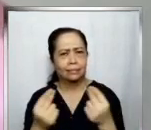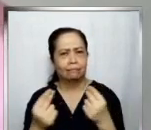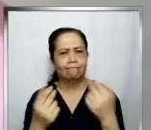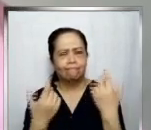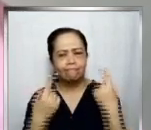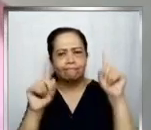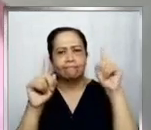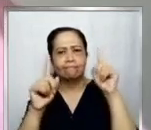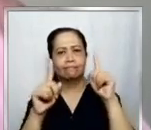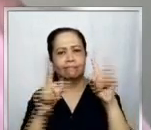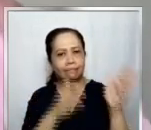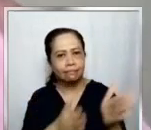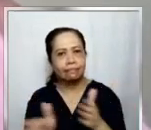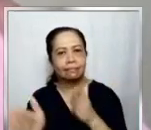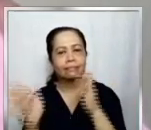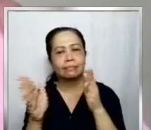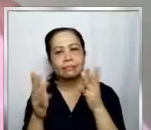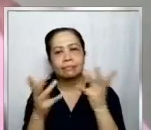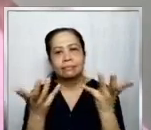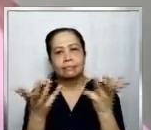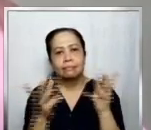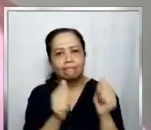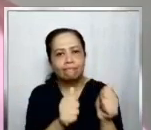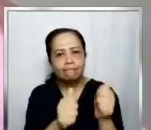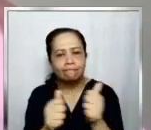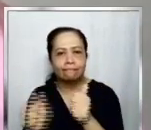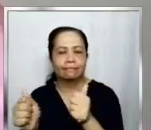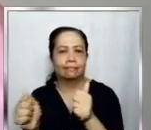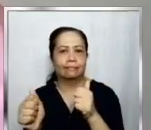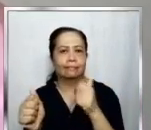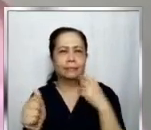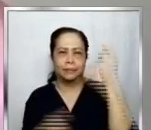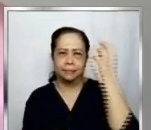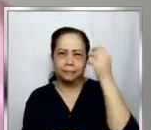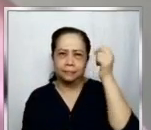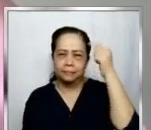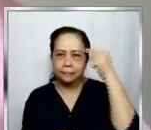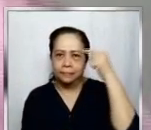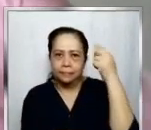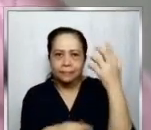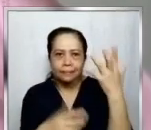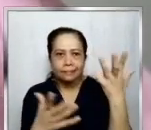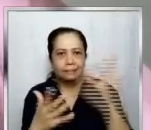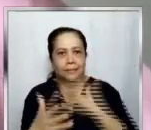ma-plano, ma-organize sa utak ko and sa